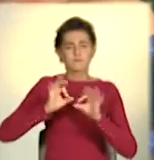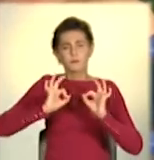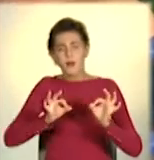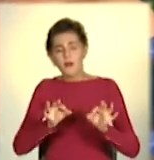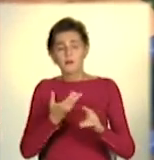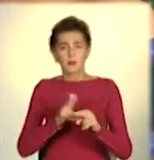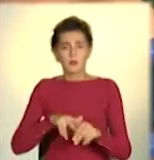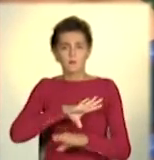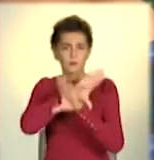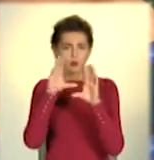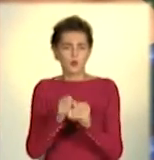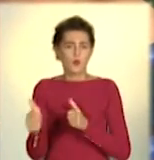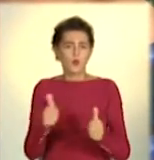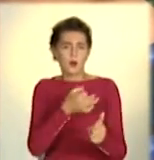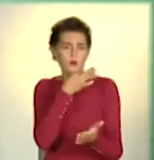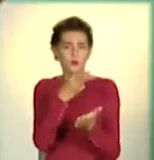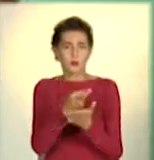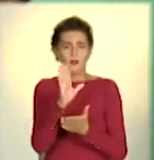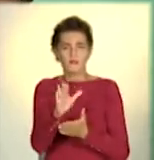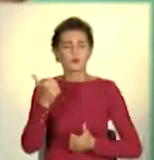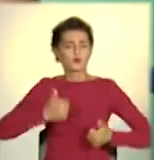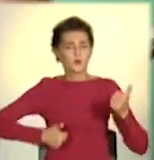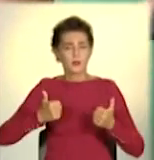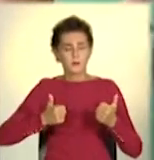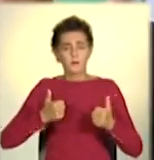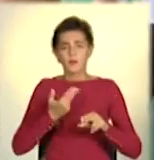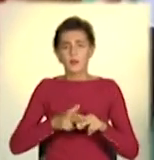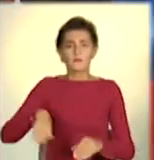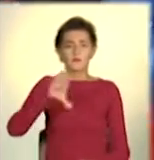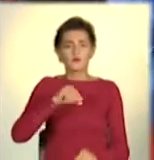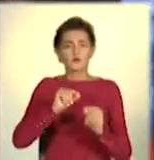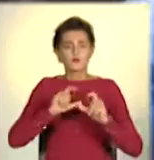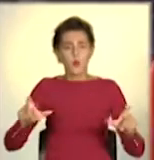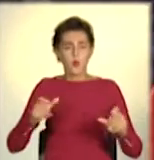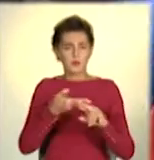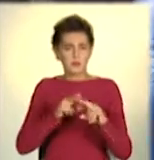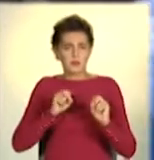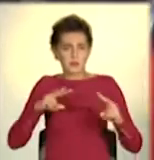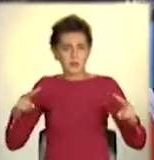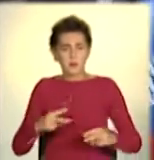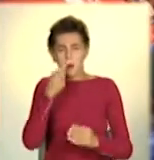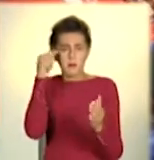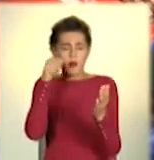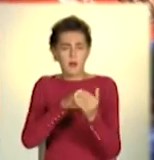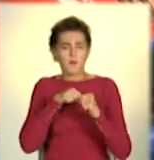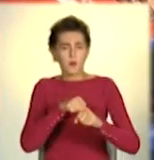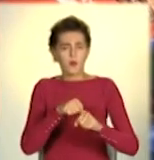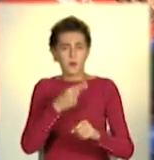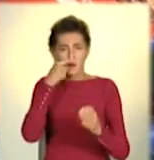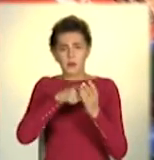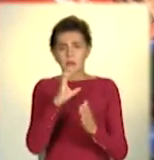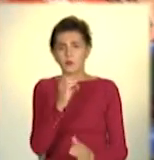потім дають хороші результати на соревнованнях. До школи Олімпійського резерву близнюки потрапили випадково. З 11